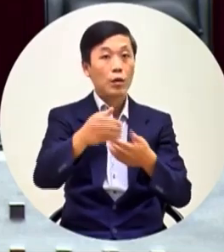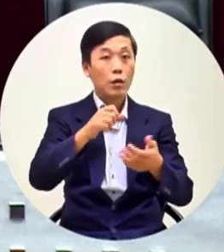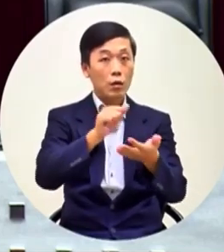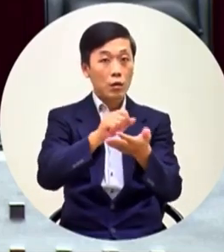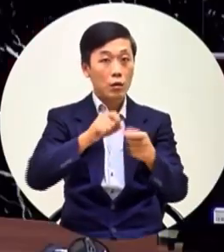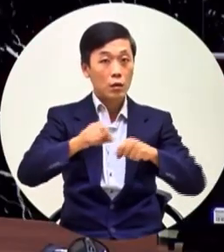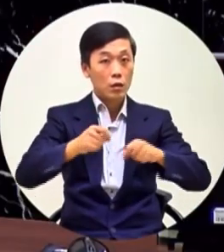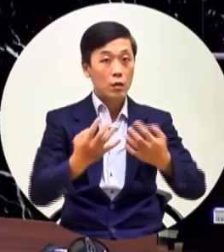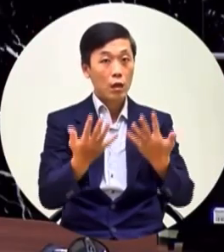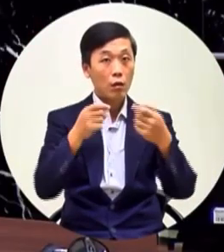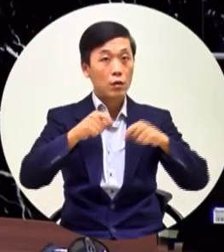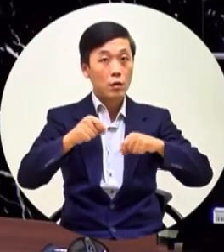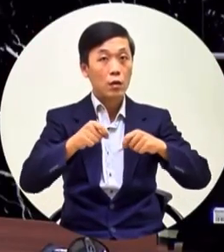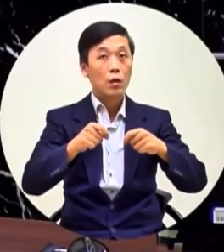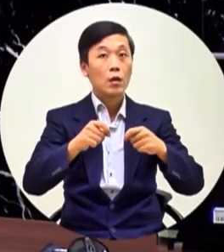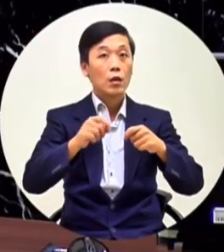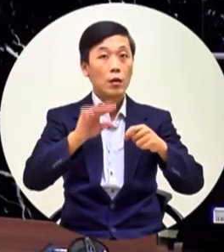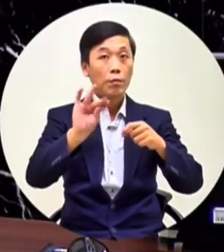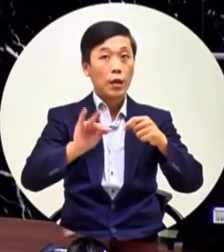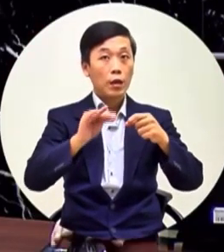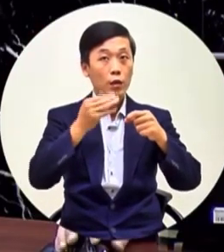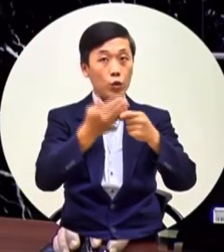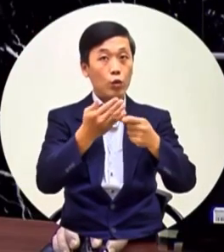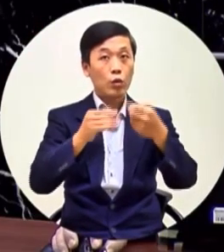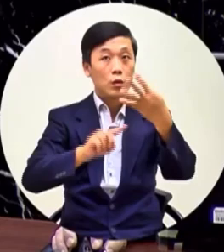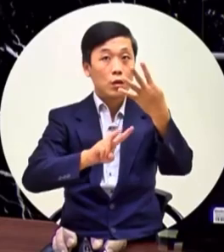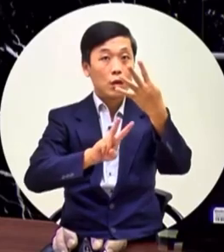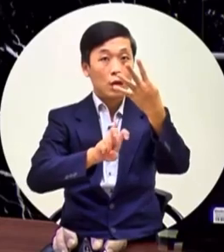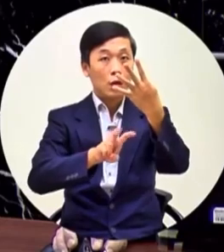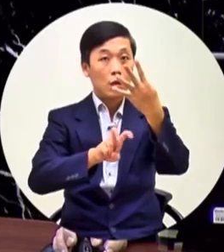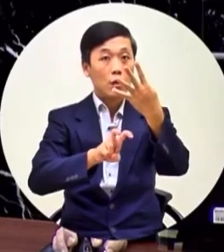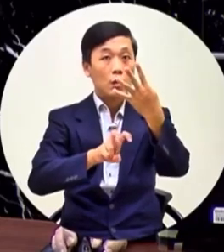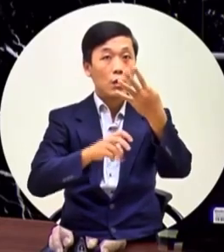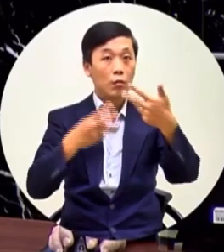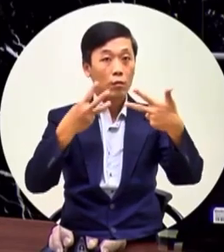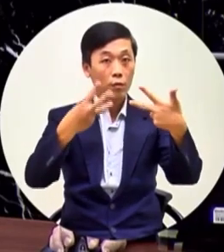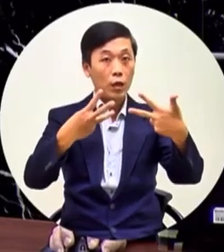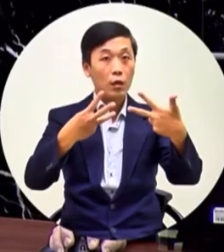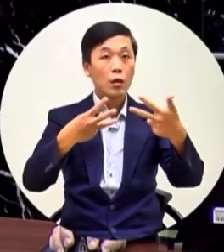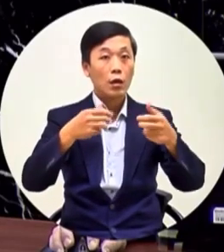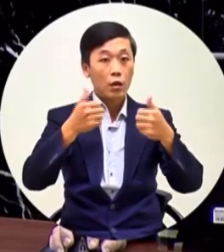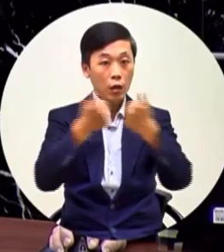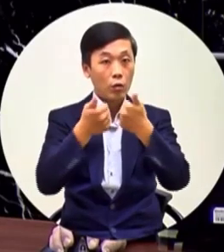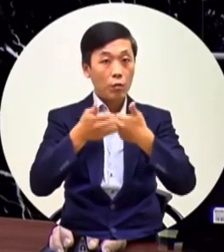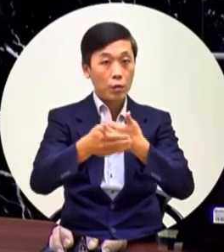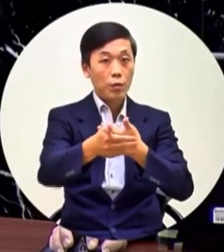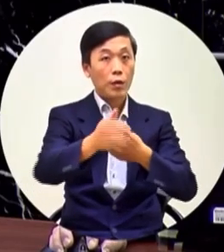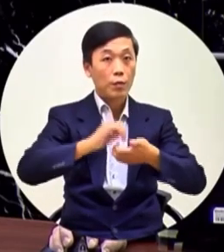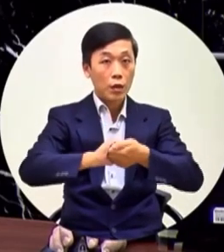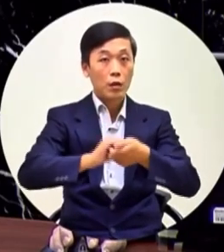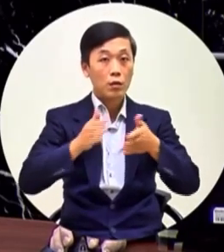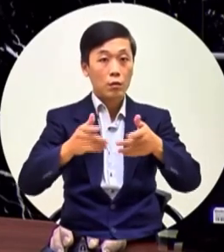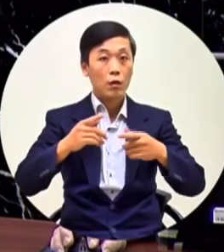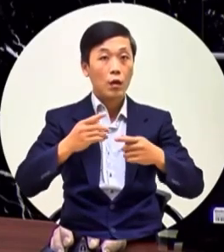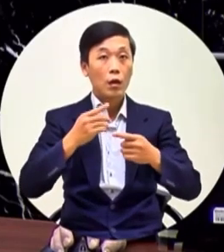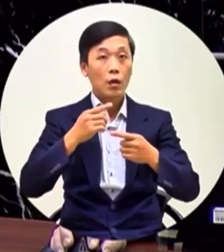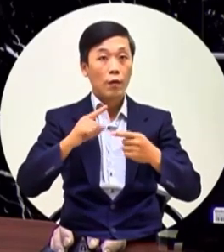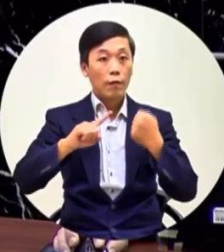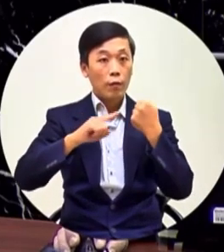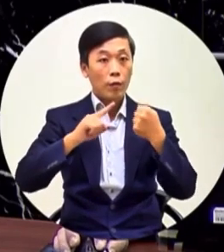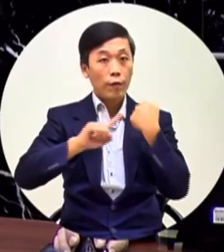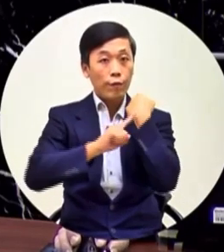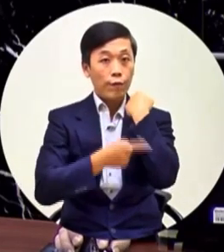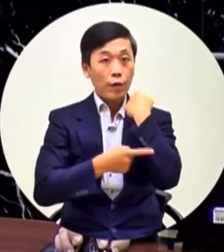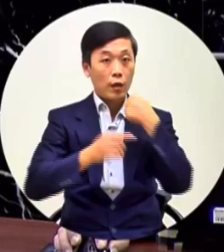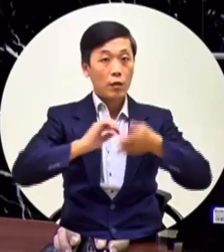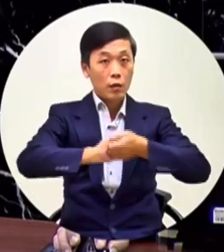109年4月22日星期三。一、决定议事日程表。二、严重特殊传染性肺炎防治情形及产业纾